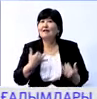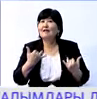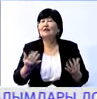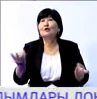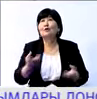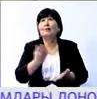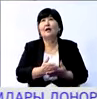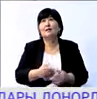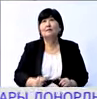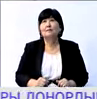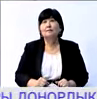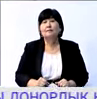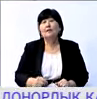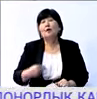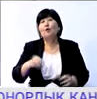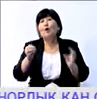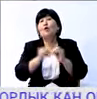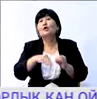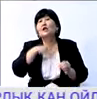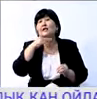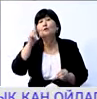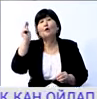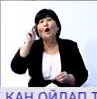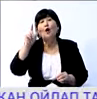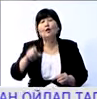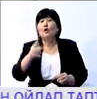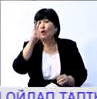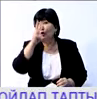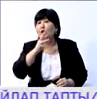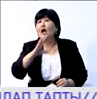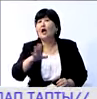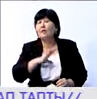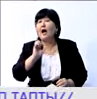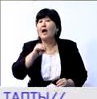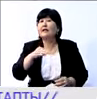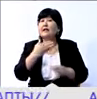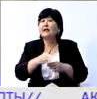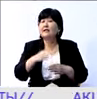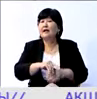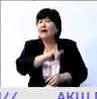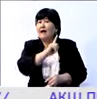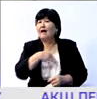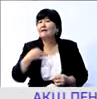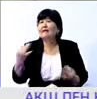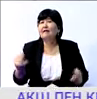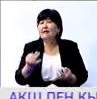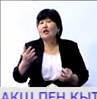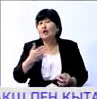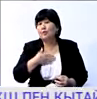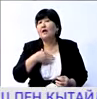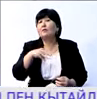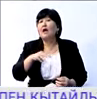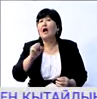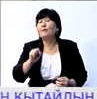Я ученица 10 класса. 10-ші сыныпта оқимын. 3 ай болды. IT саласы қатты қызықтырады. Meetup